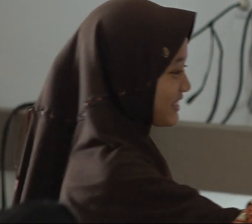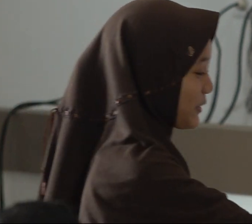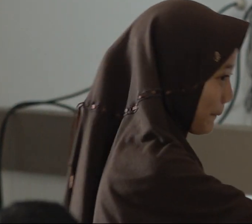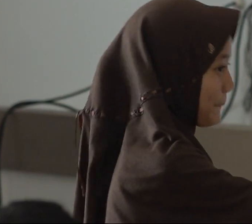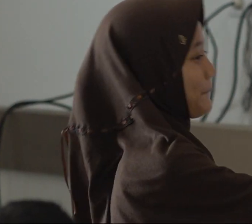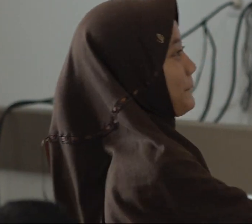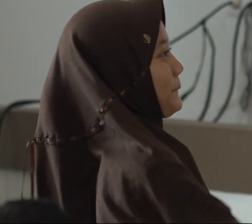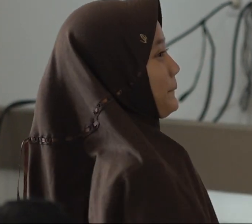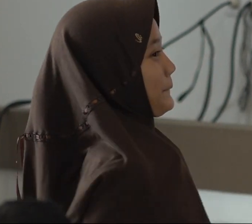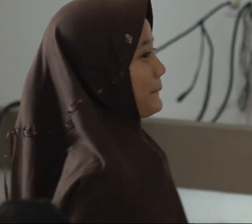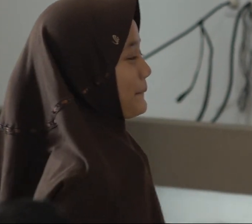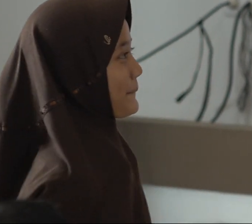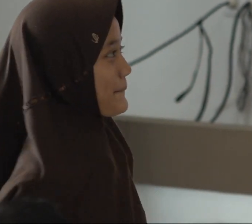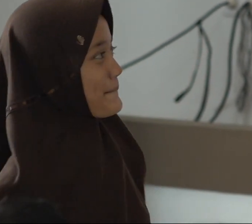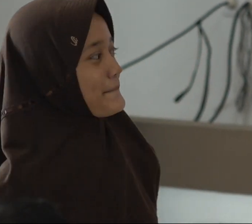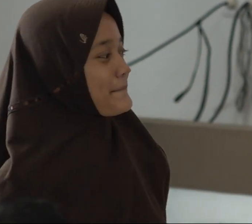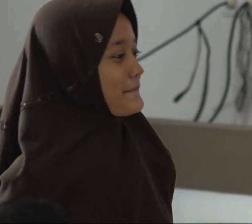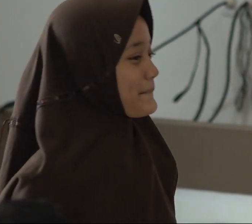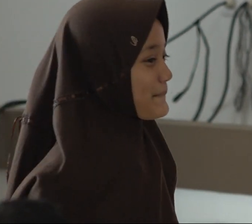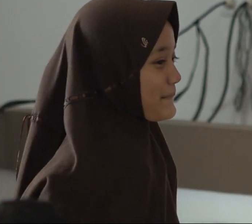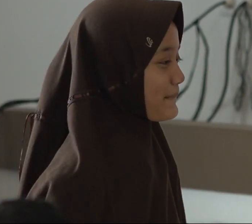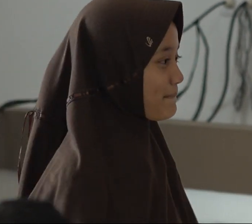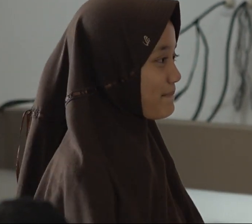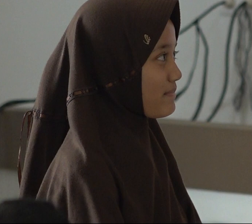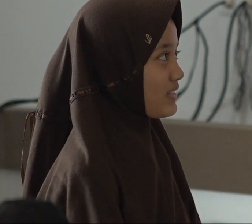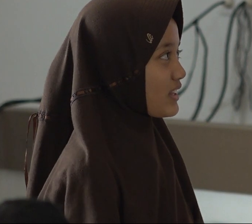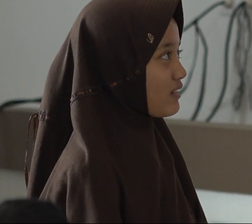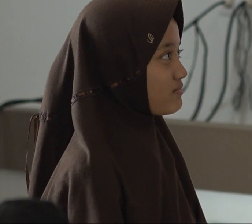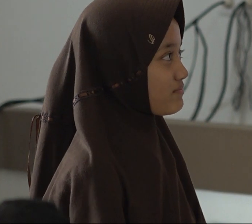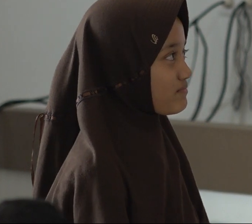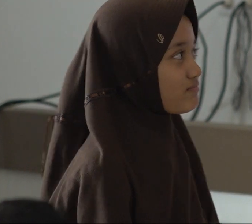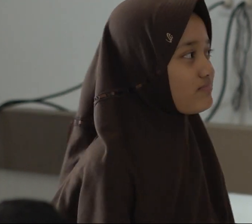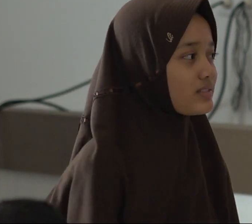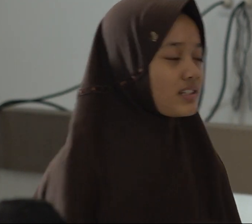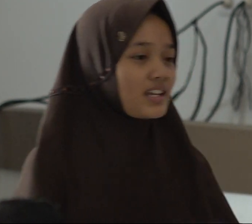woi semua tirukan yuk sama saya